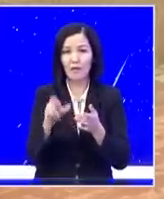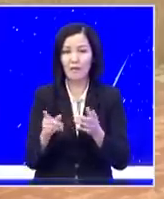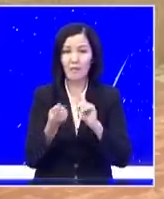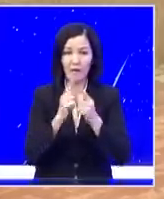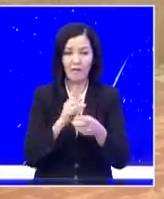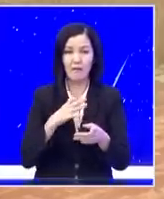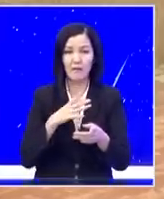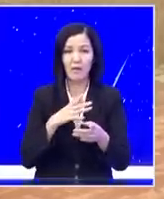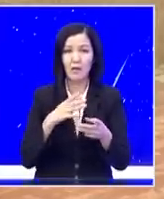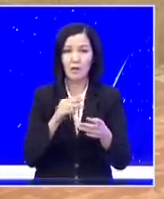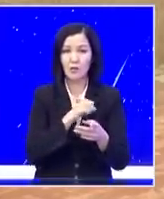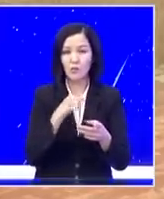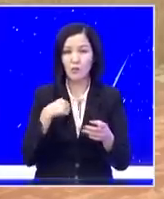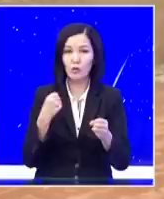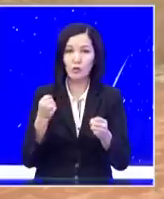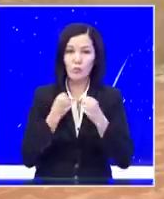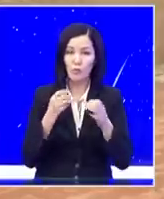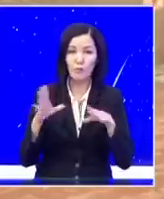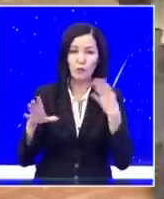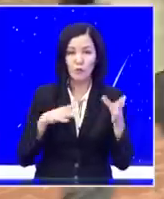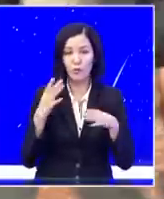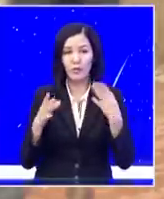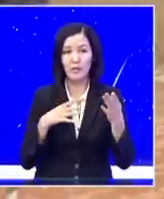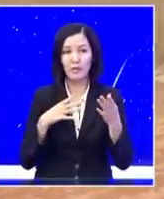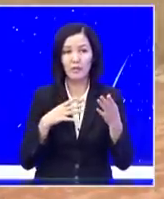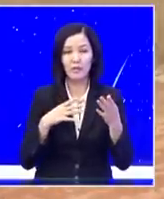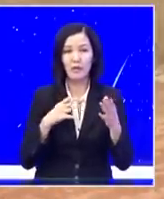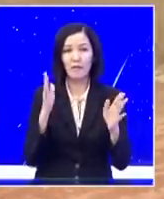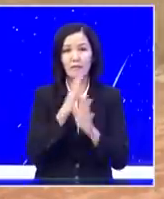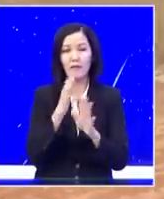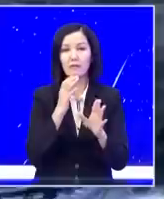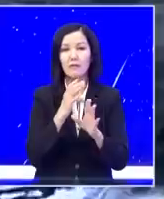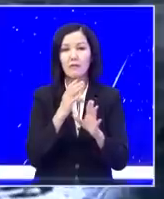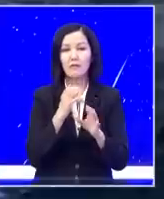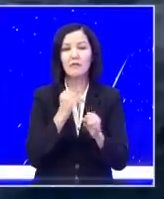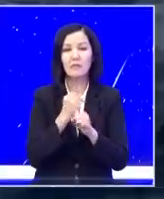күнделікті спортпен айналысатын азамат еді. Не істейсің, тағдыр солай болды.